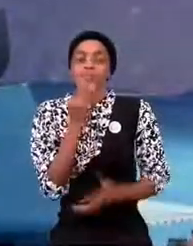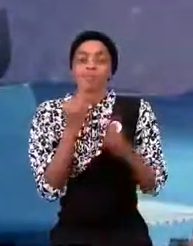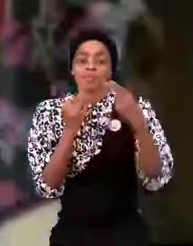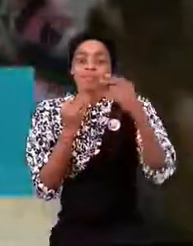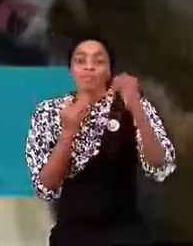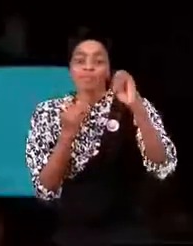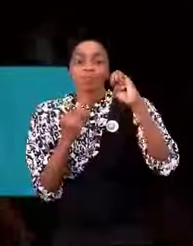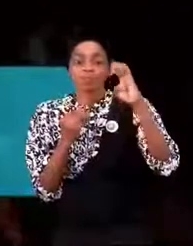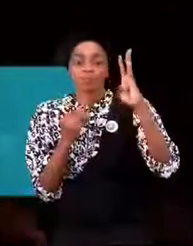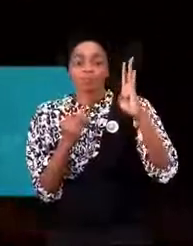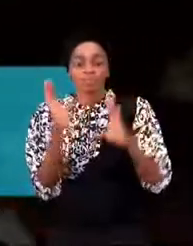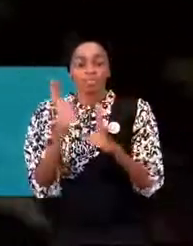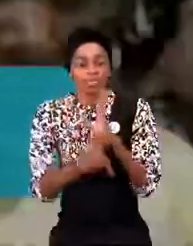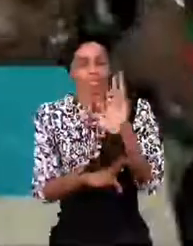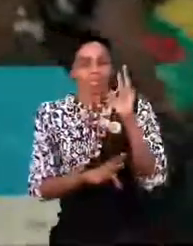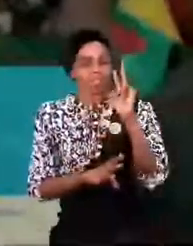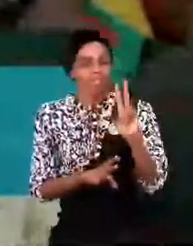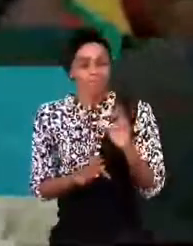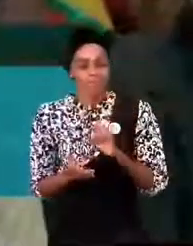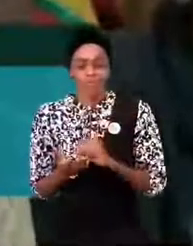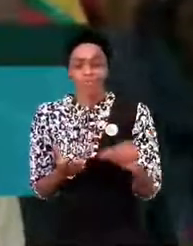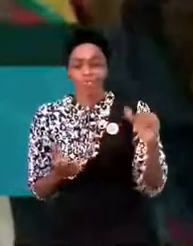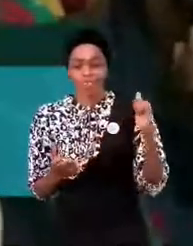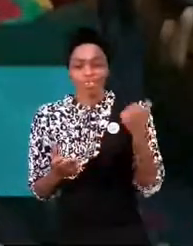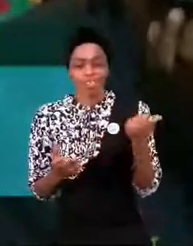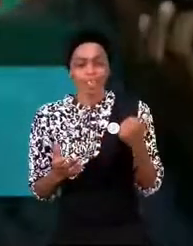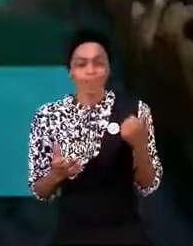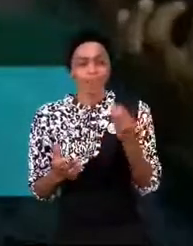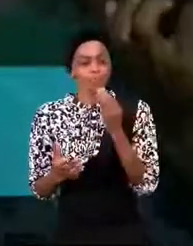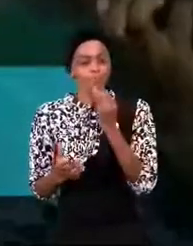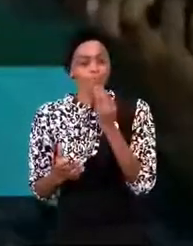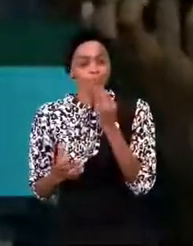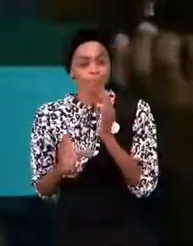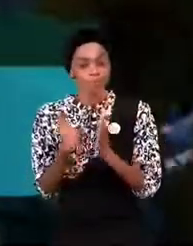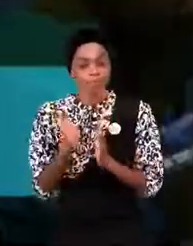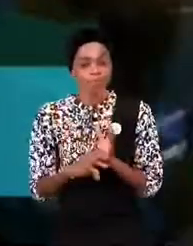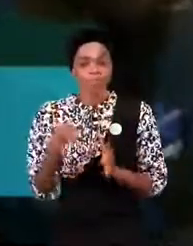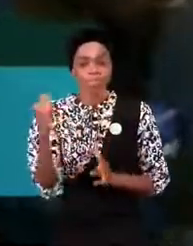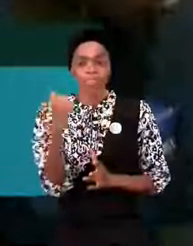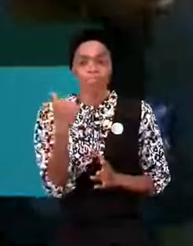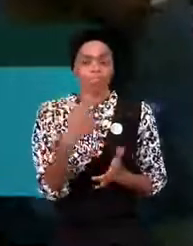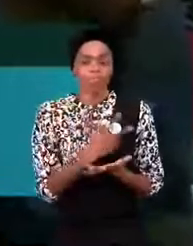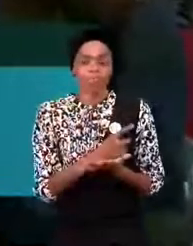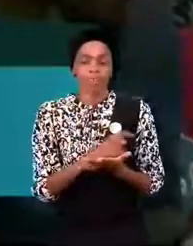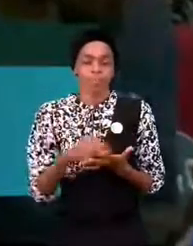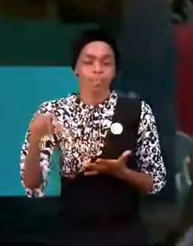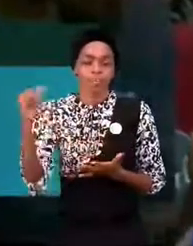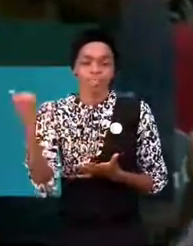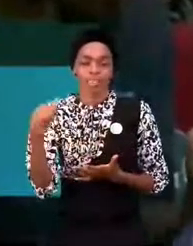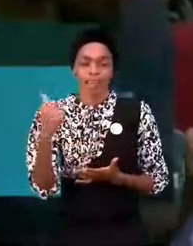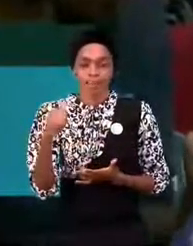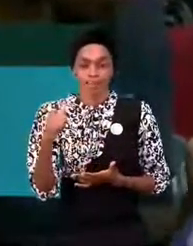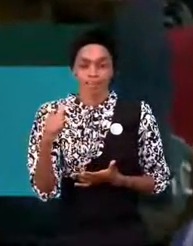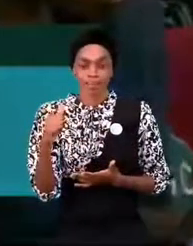verset 10. Hébreux 2, verset 10. Il convenait en